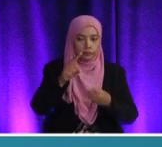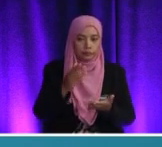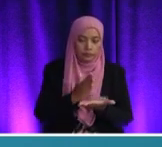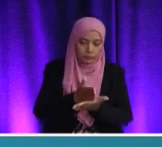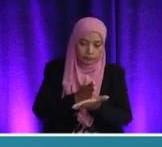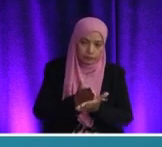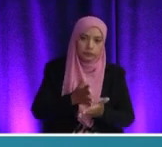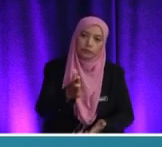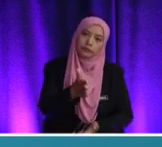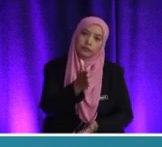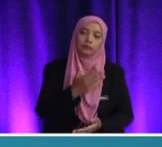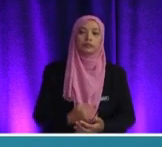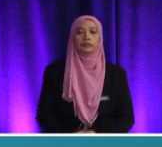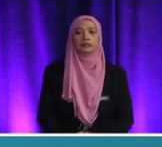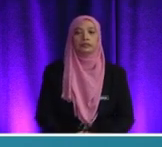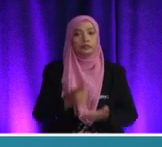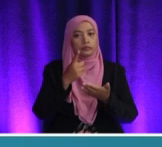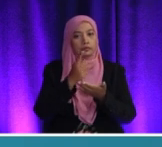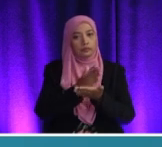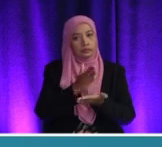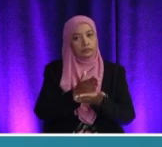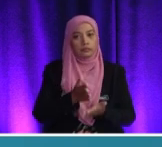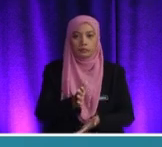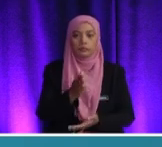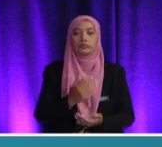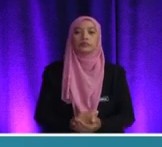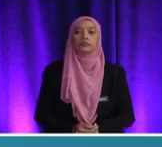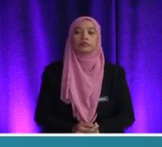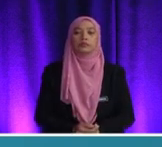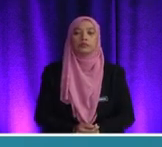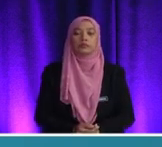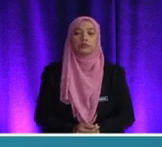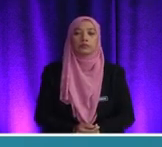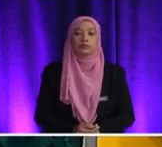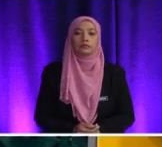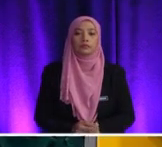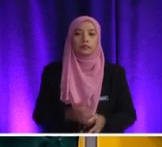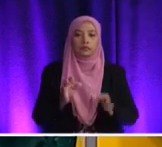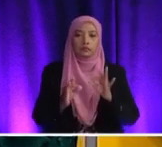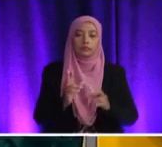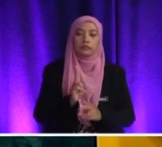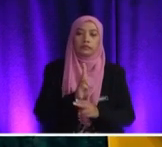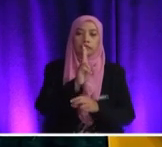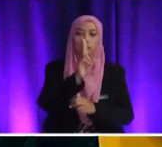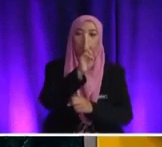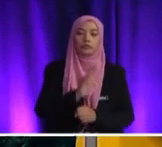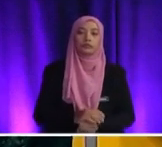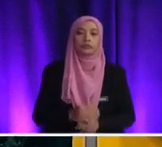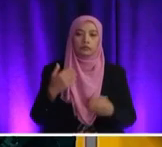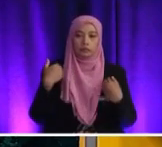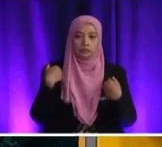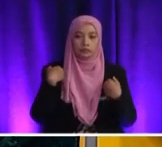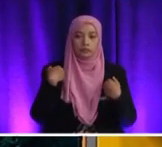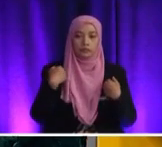pernah jadi Apakah dia ada bidang kalau belajar ke Ini mesti ini Nah kalau biji pergi chenawaee binal